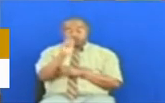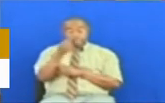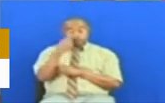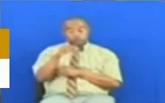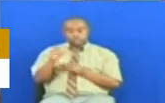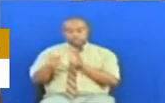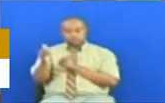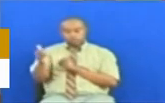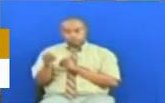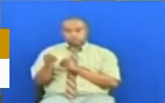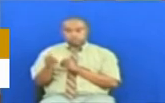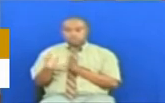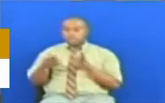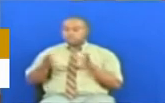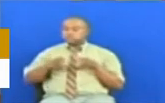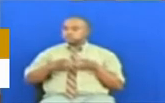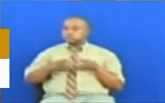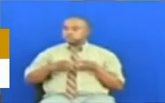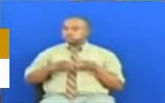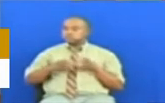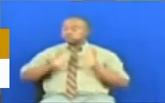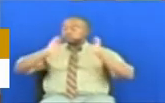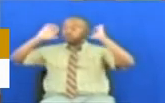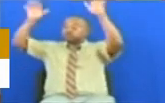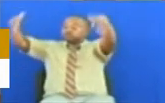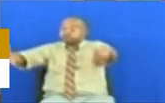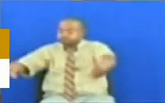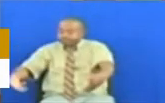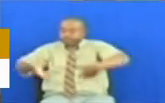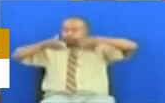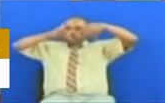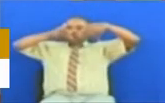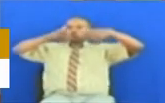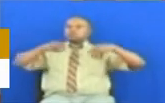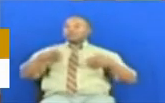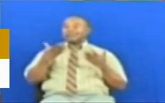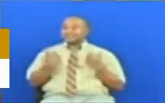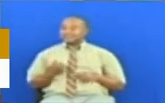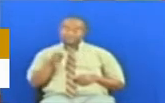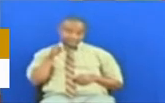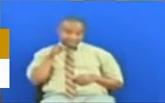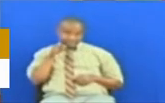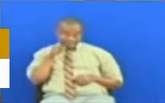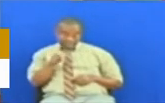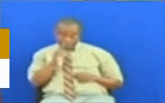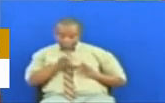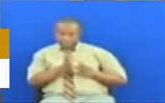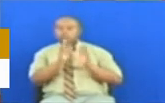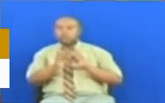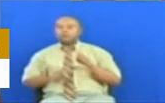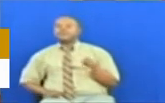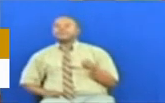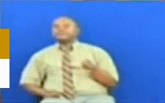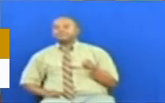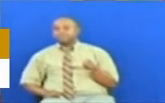meli aweze kupata urahisi wa kuvua wale samaki. Na kwa hivyo hii ni practice ya kawaida ambayo